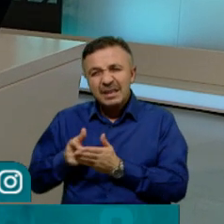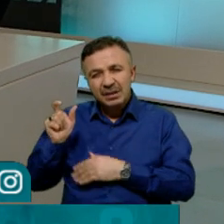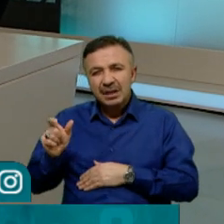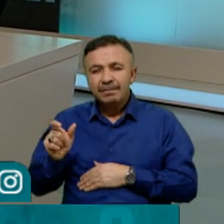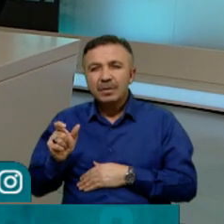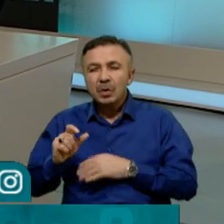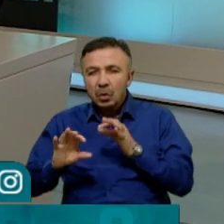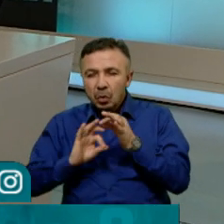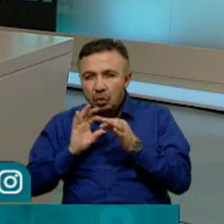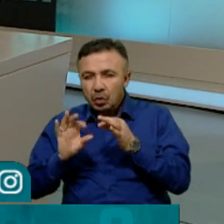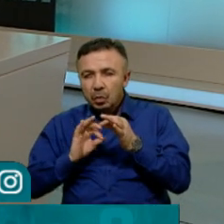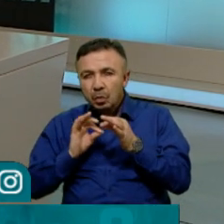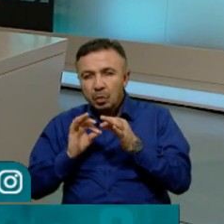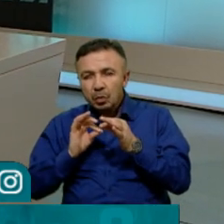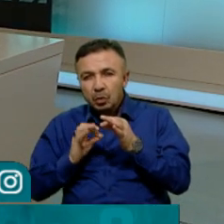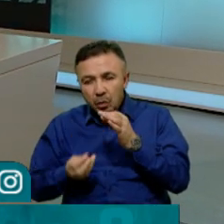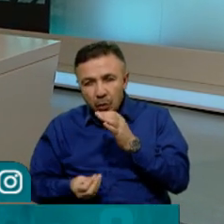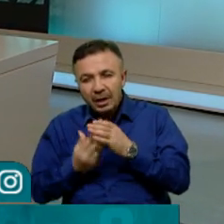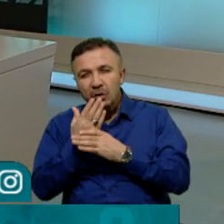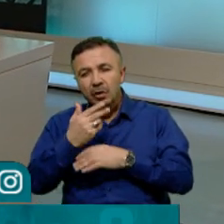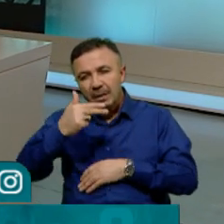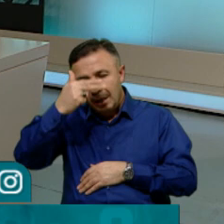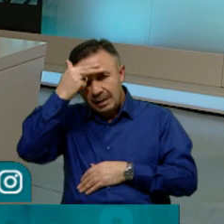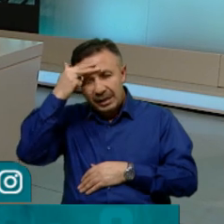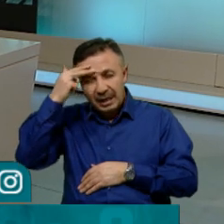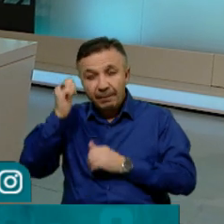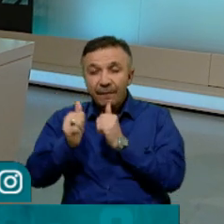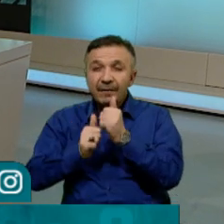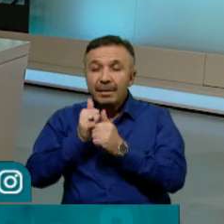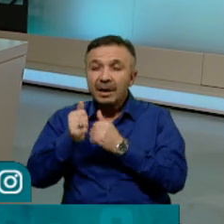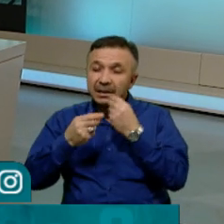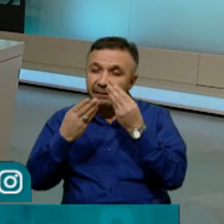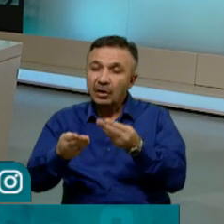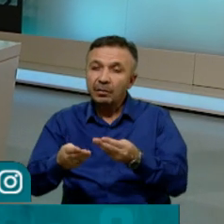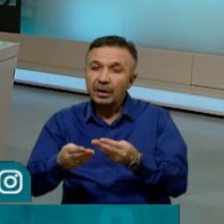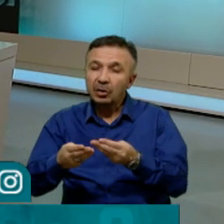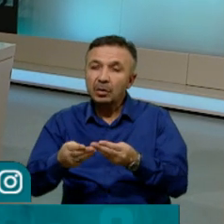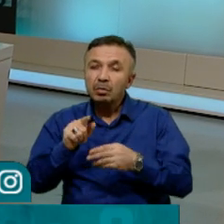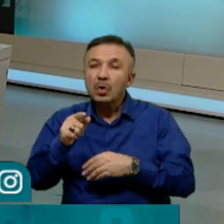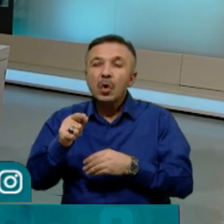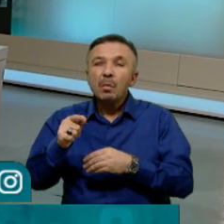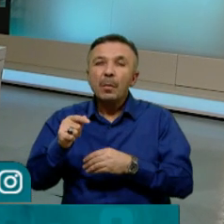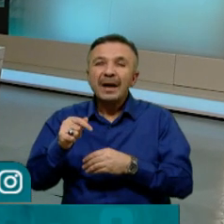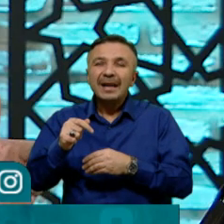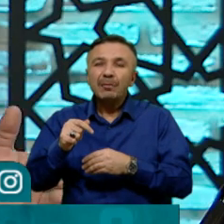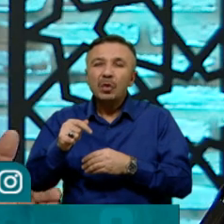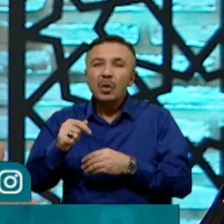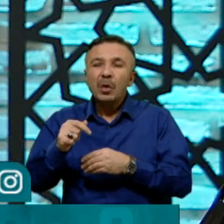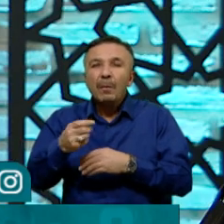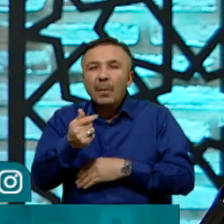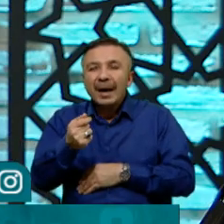üretiyorum şarap fabrikasına veriyorum bu parayı almakta ve bu parayla ibadet etmem de yani